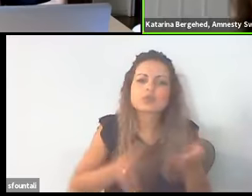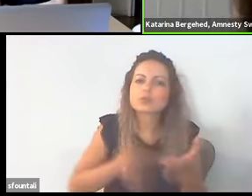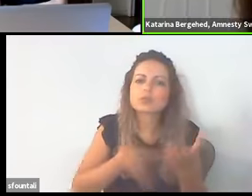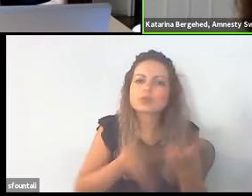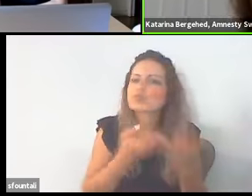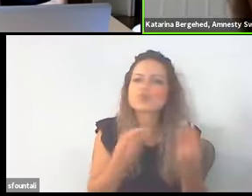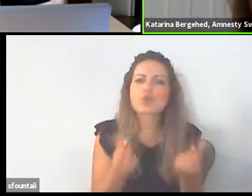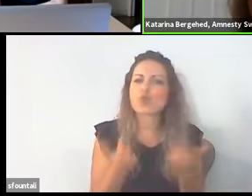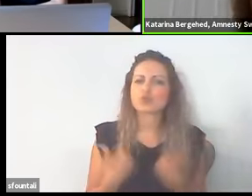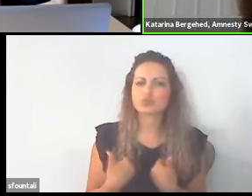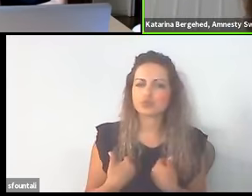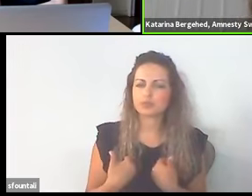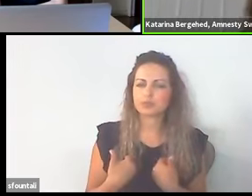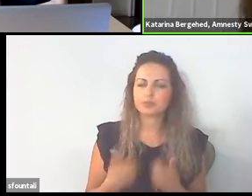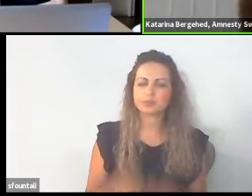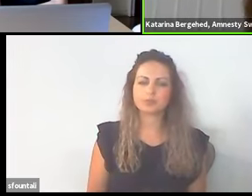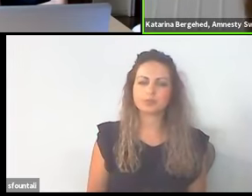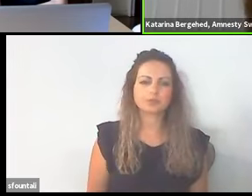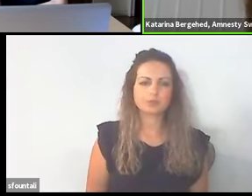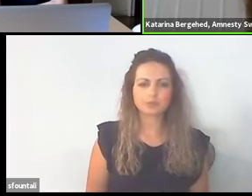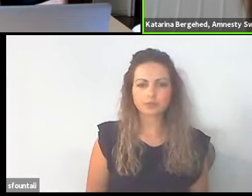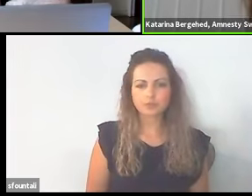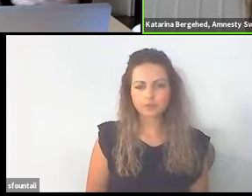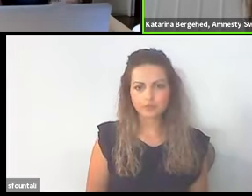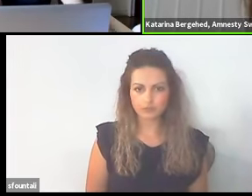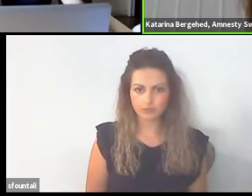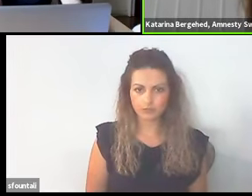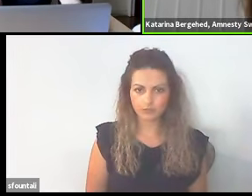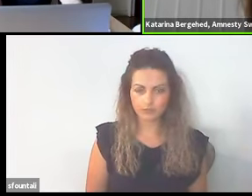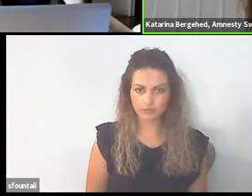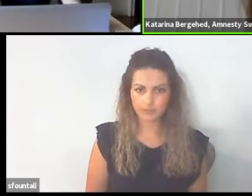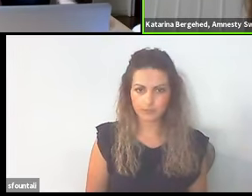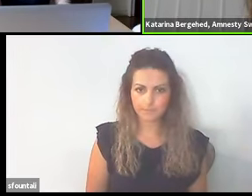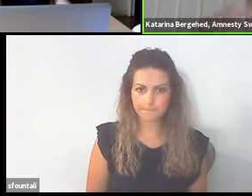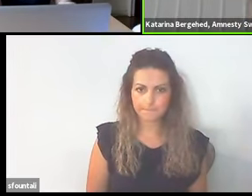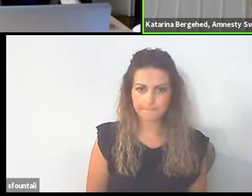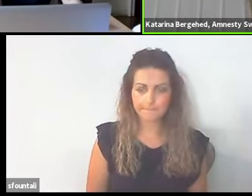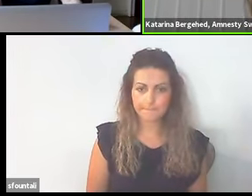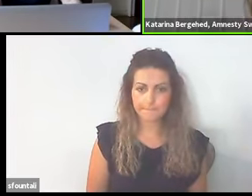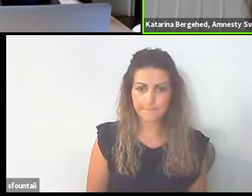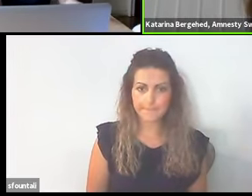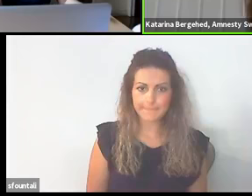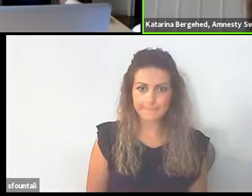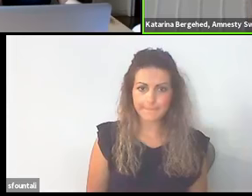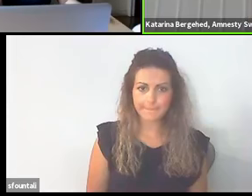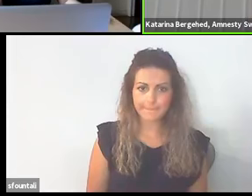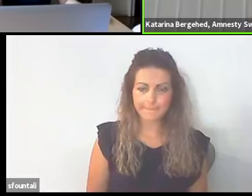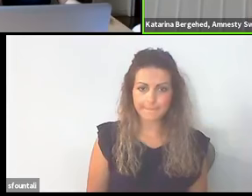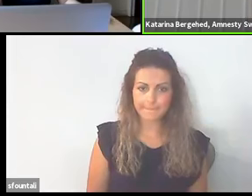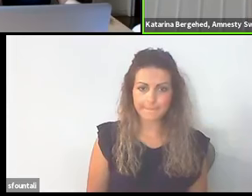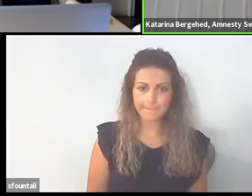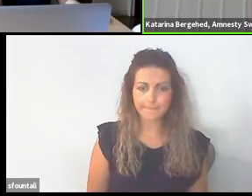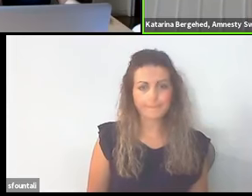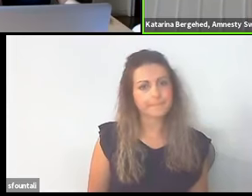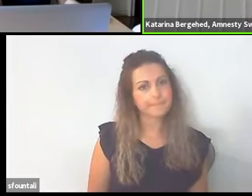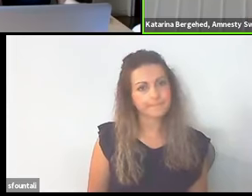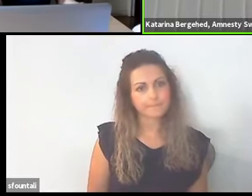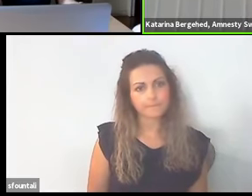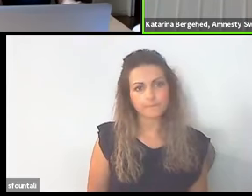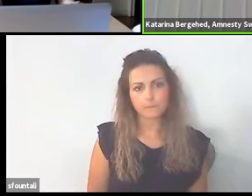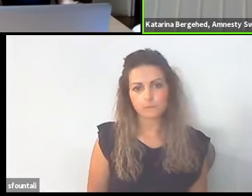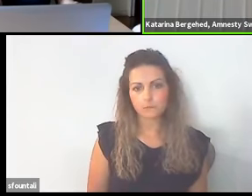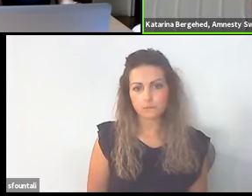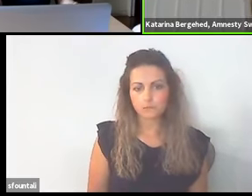I think since then we have focused on our strengths, which are to provide research but